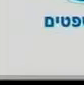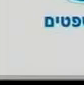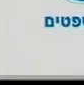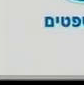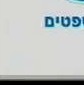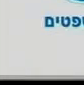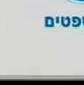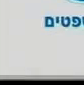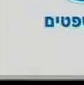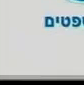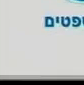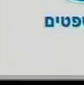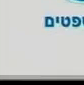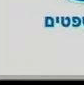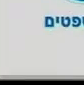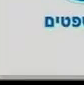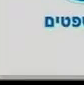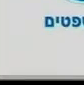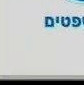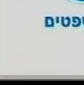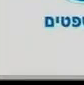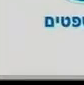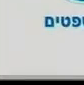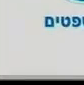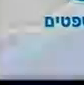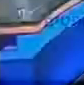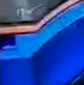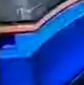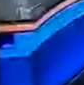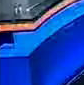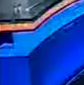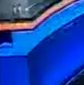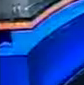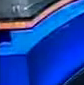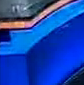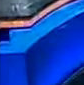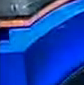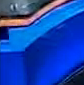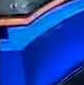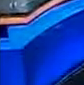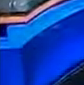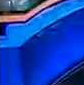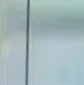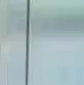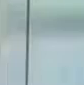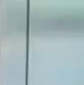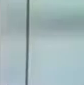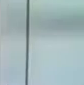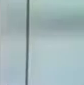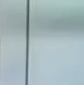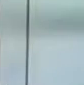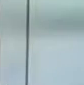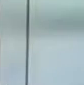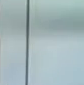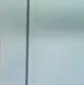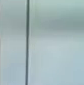של הדברים ככל שהנתונים הרלוונטיים לצורך הבדיקה יועברו אלינו. אז תמר, אנחנו מקווים שהדברים מספיק רלוונטיים כפי